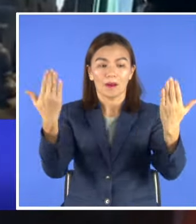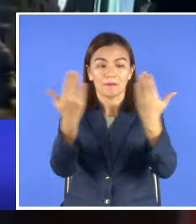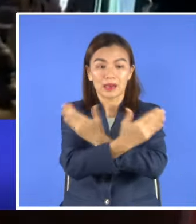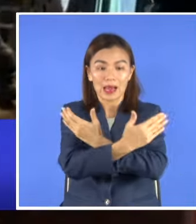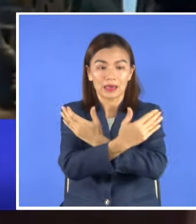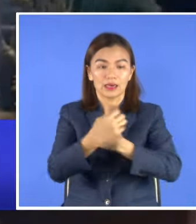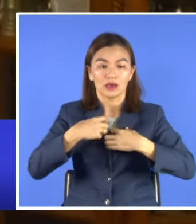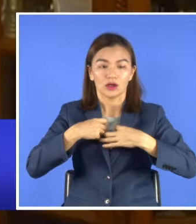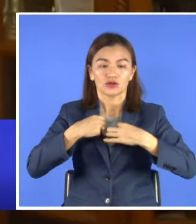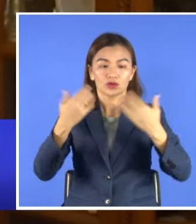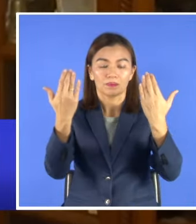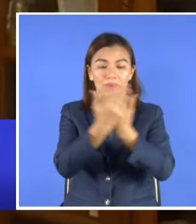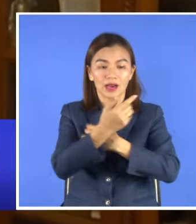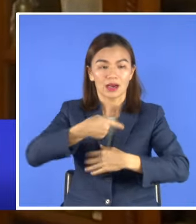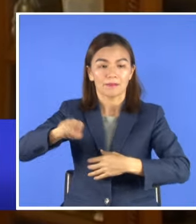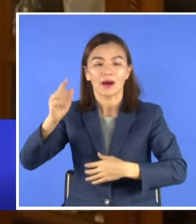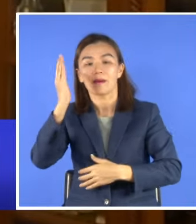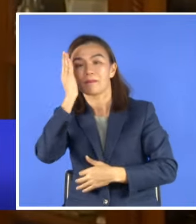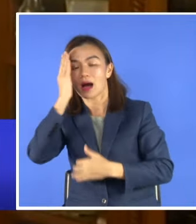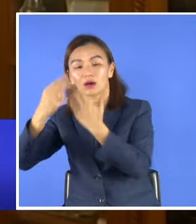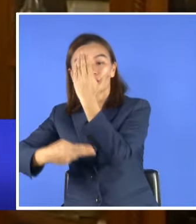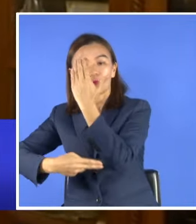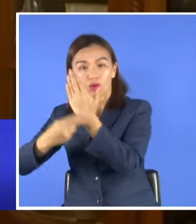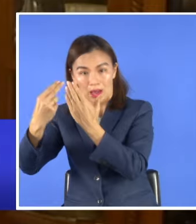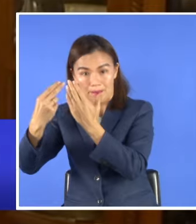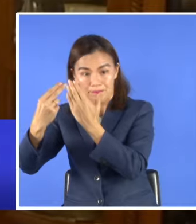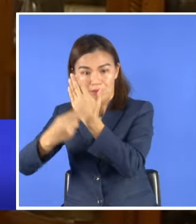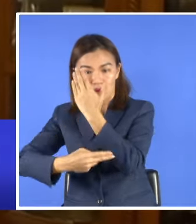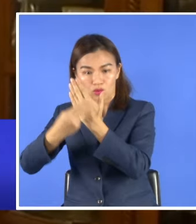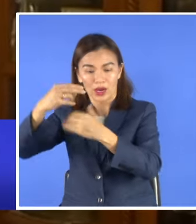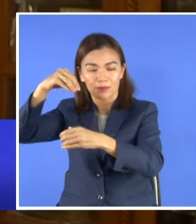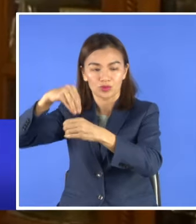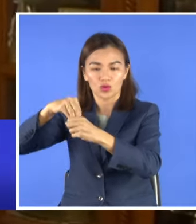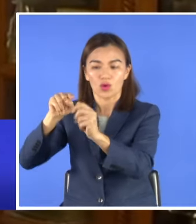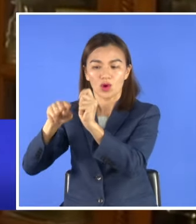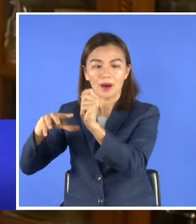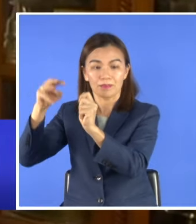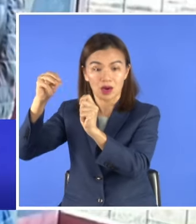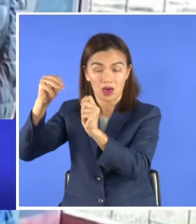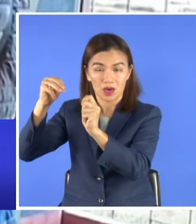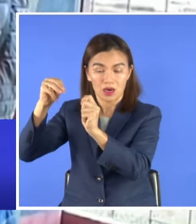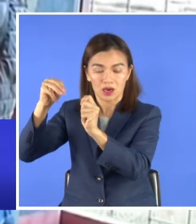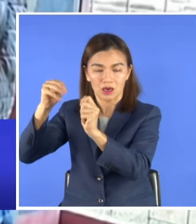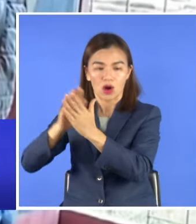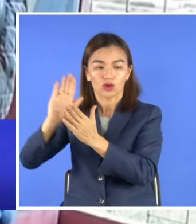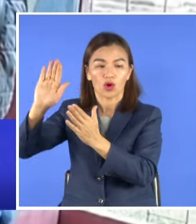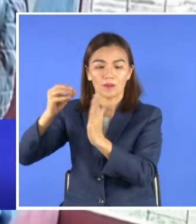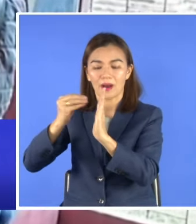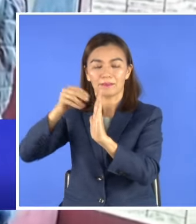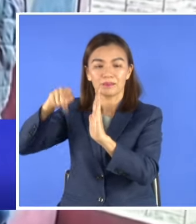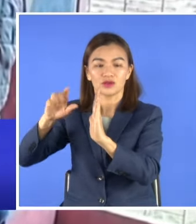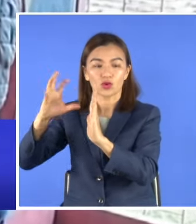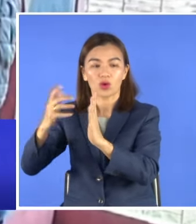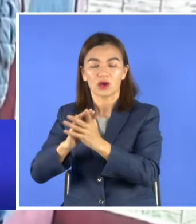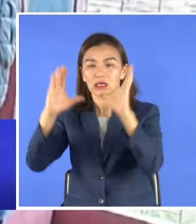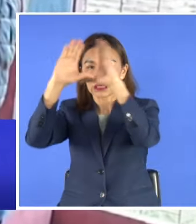ครับเข้าไปที่พักไปพักที่รีสอร์ทแห่งหนึ่งอยู่ที่ตำบลปากโทกอำเภอเมืองพิษณุโลกพอเวลากลางคืนเนี่ยได้ขับรถเข้าไปที่วัดท่ามะป